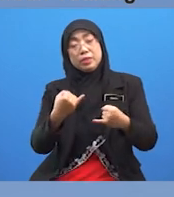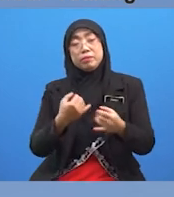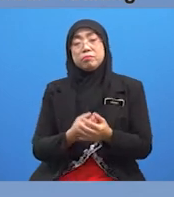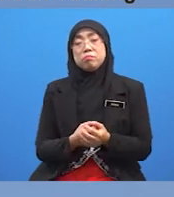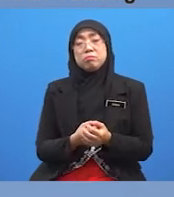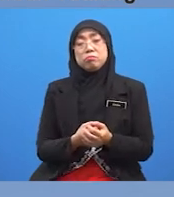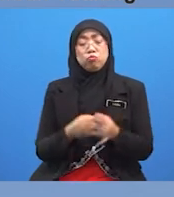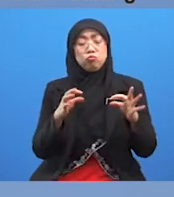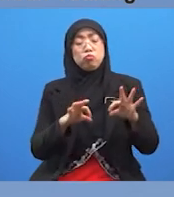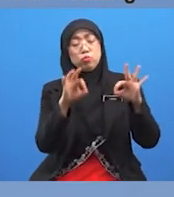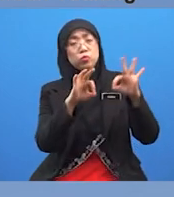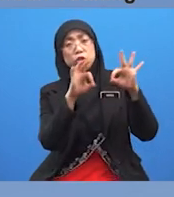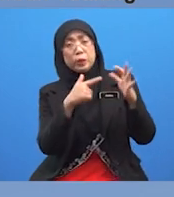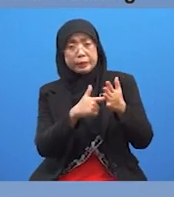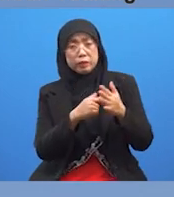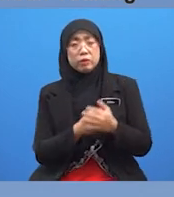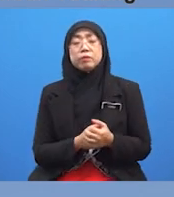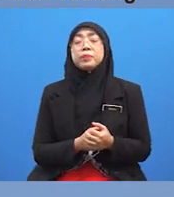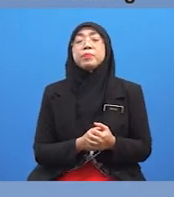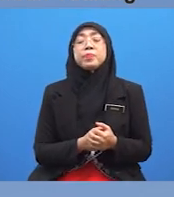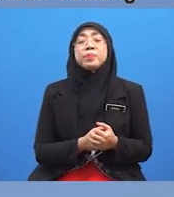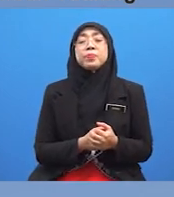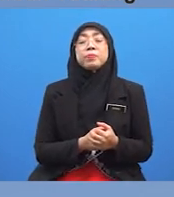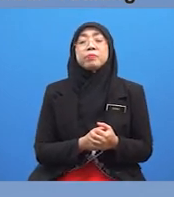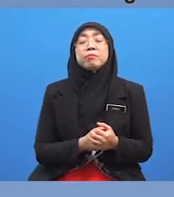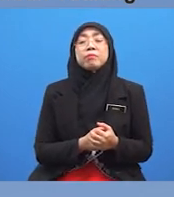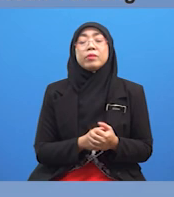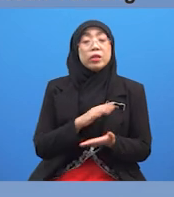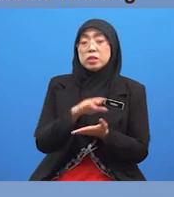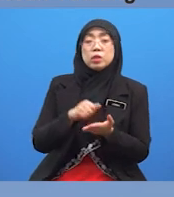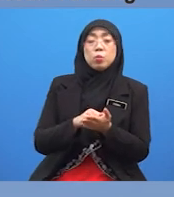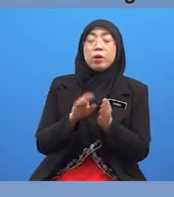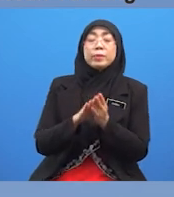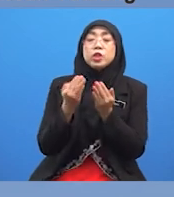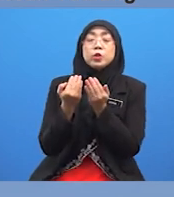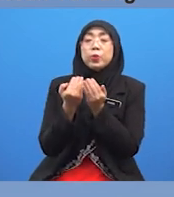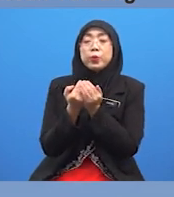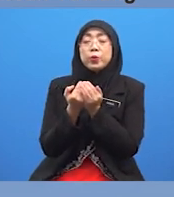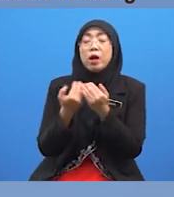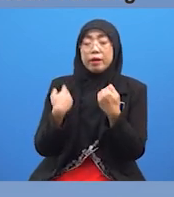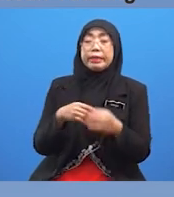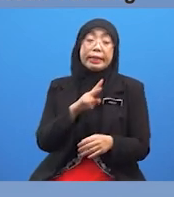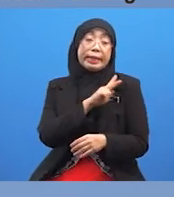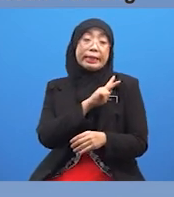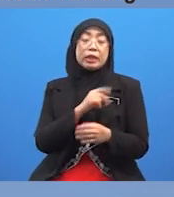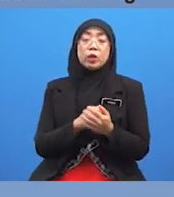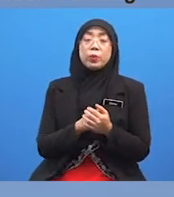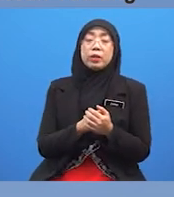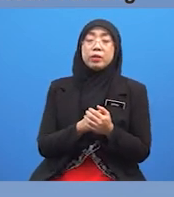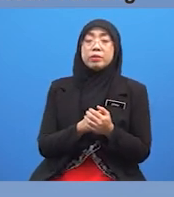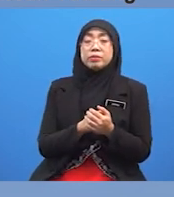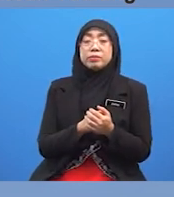Sudin meminta penduduk Kampung Pulai bersyukur kepada Allah kerana mempunyai pemimpin seperti Yang